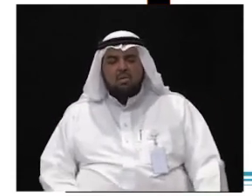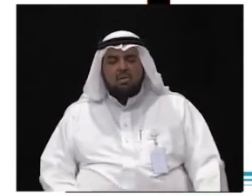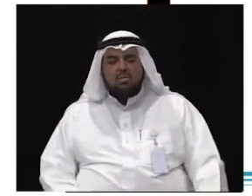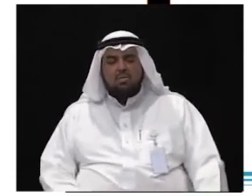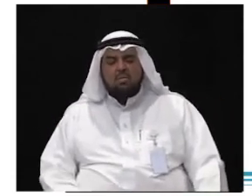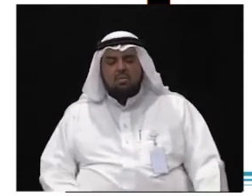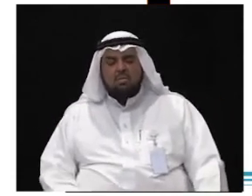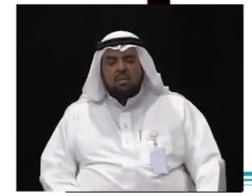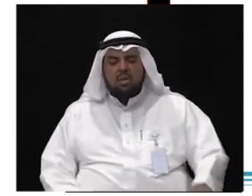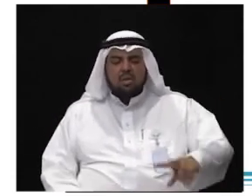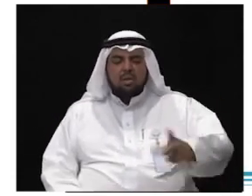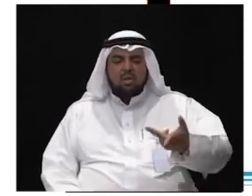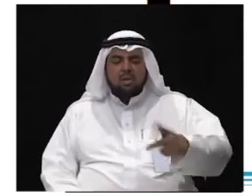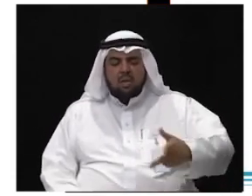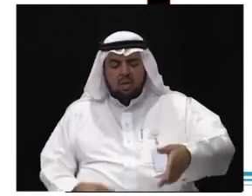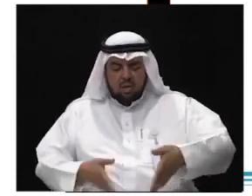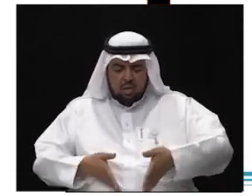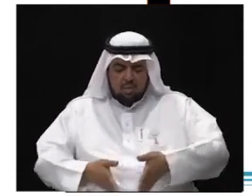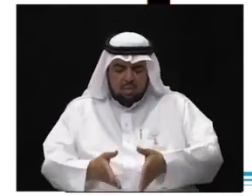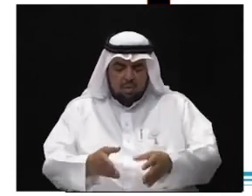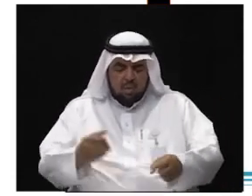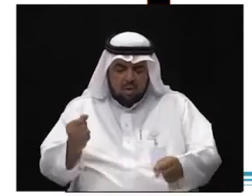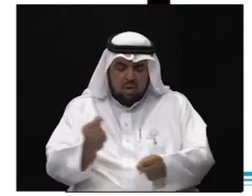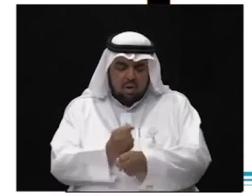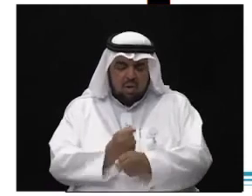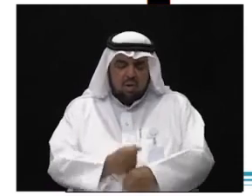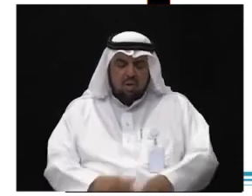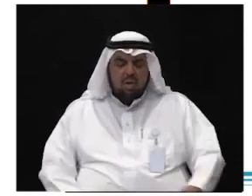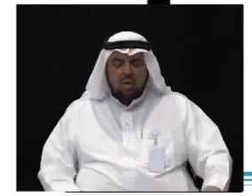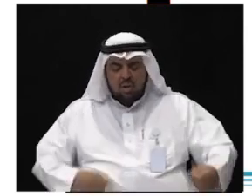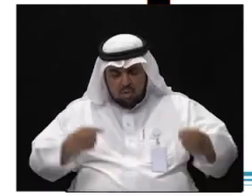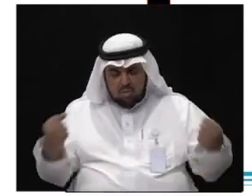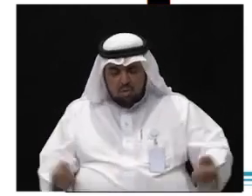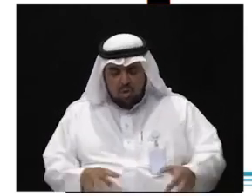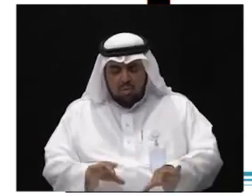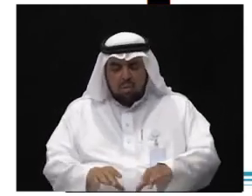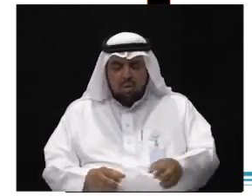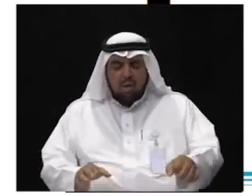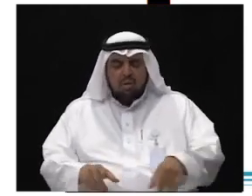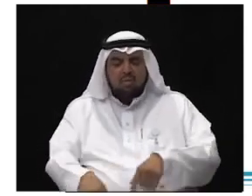فإنه يتغير المسار ويقوم بتنفيذ التدريب العملي على الحاسب.